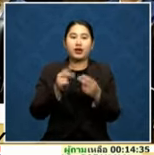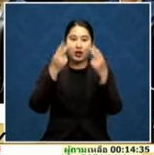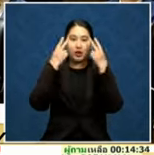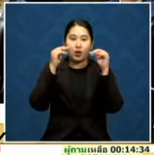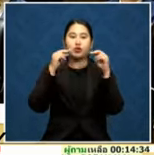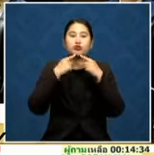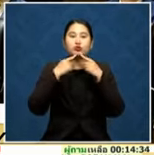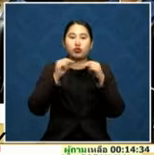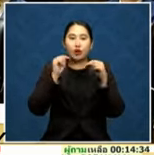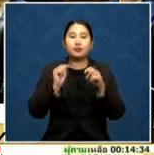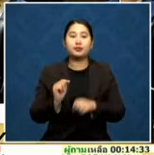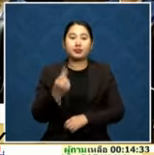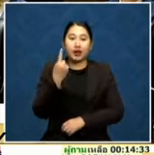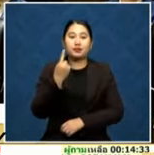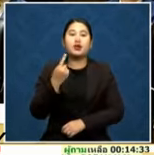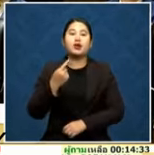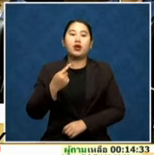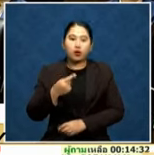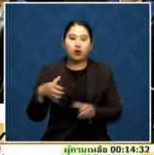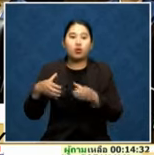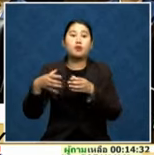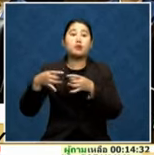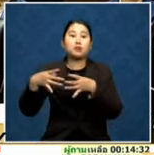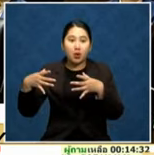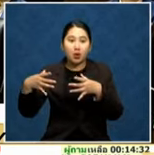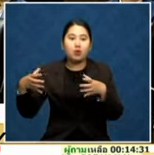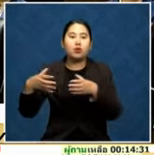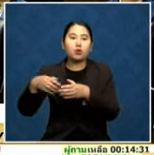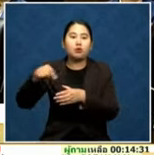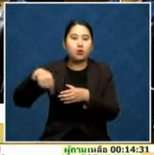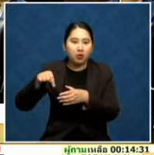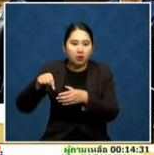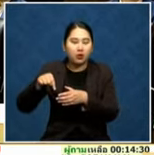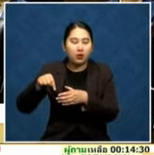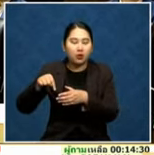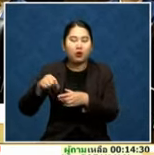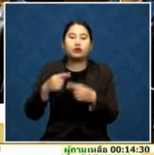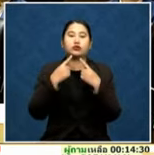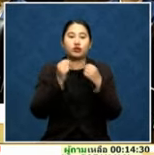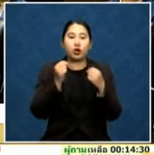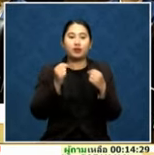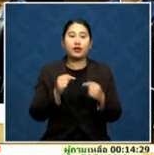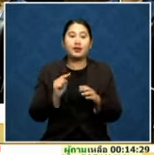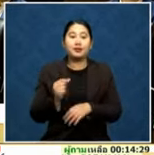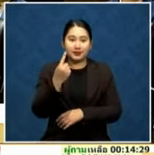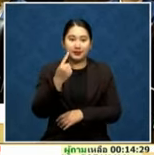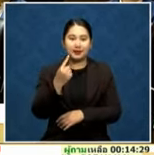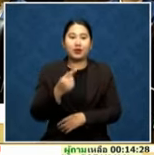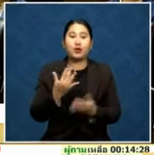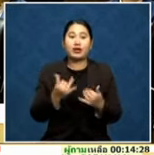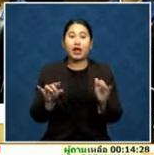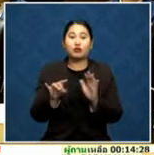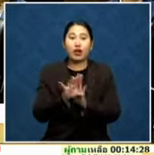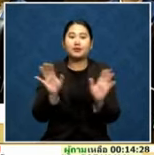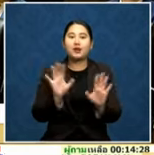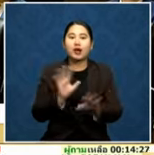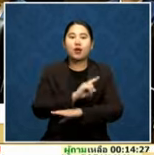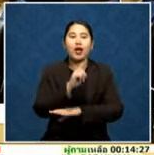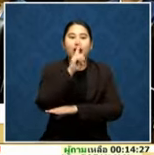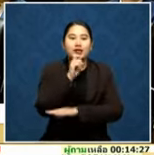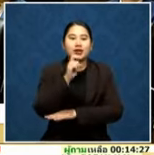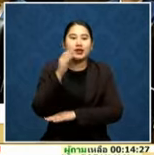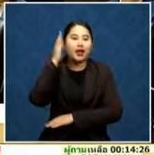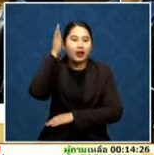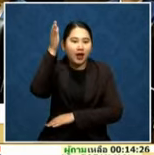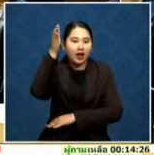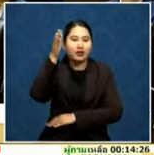มาตอบกระทุ สดของพักฝ่ายค้ารที่ใหญ่ที่สุดแต่นี่จะไม่ใช่ครั้งสุดท้ายนะคะวันอัติษณาค่ ท่านเครยรตาร